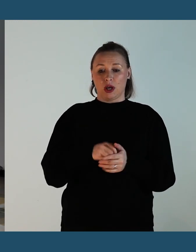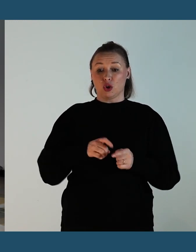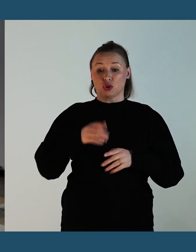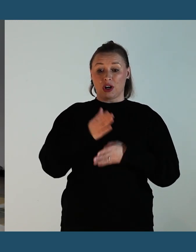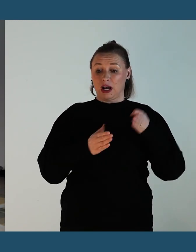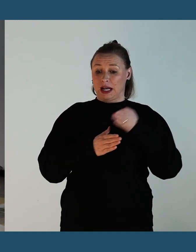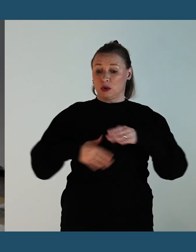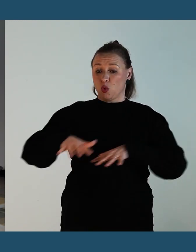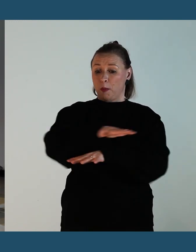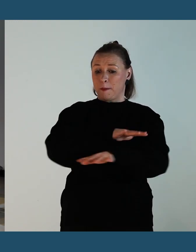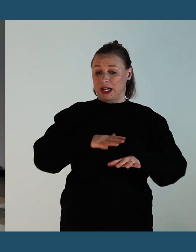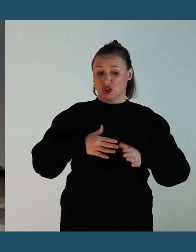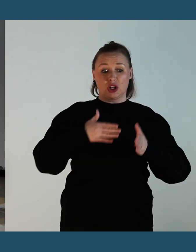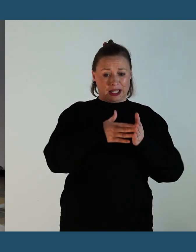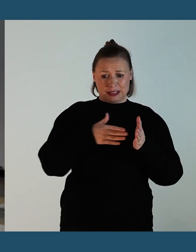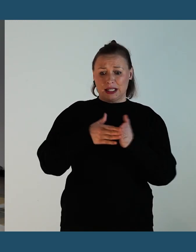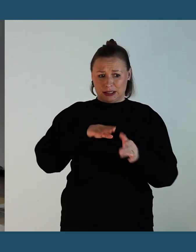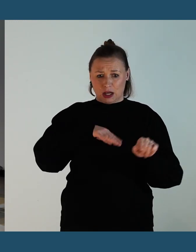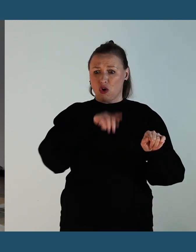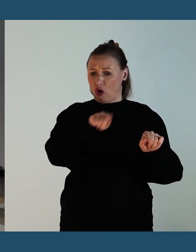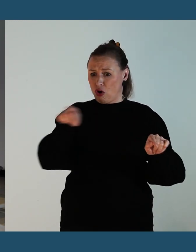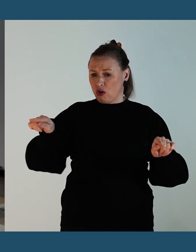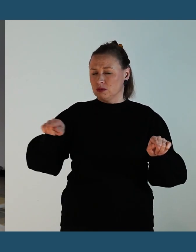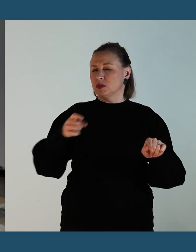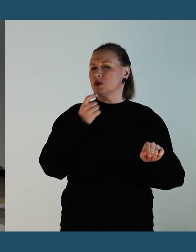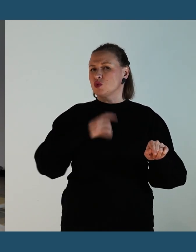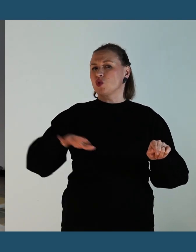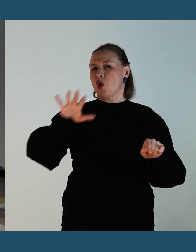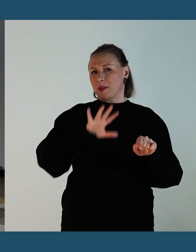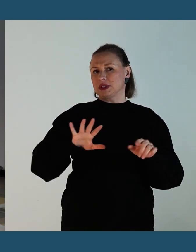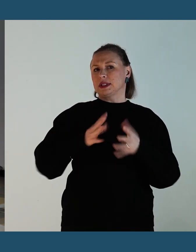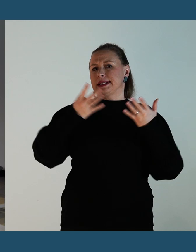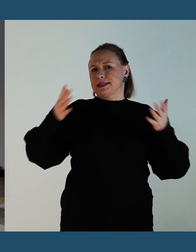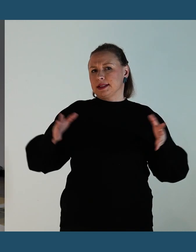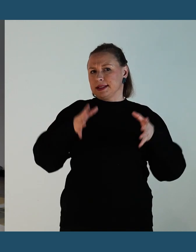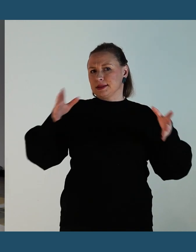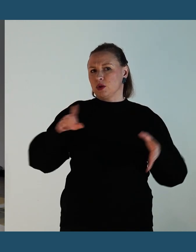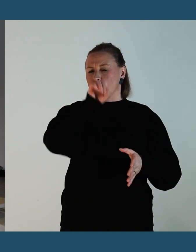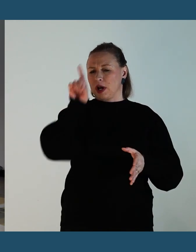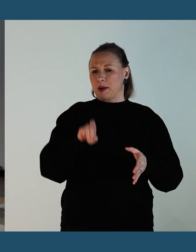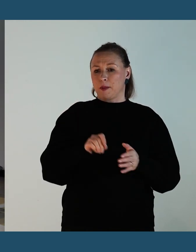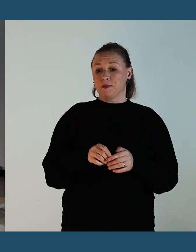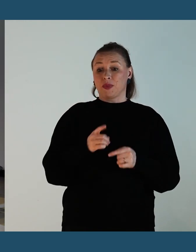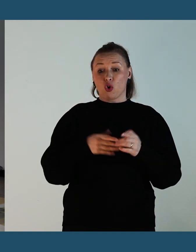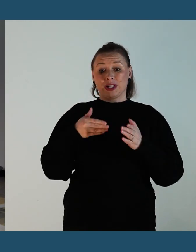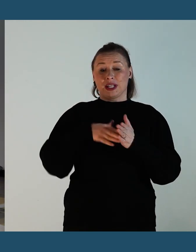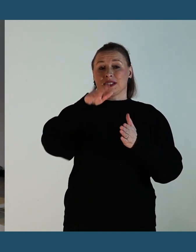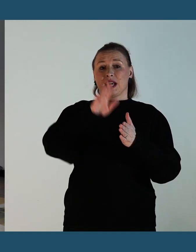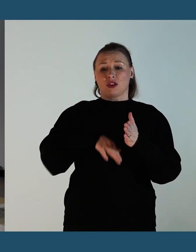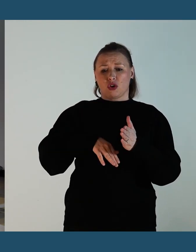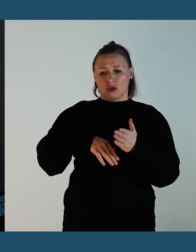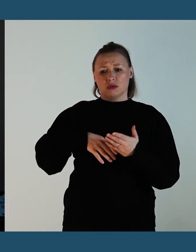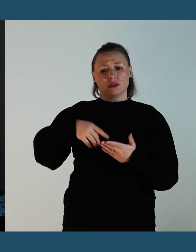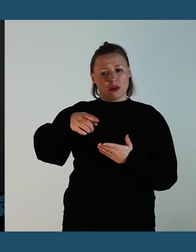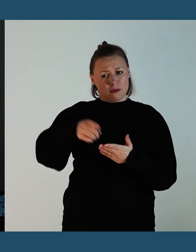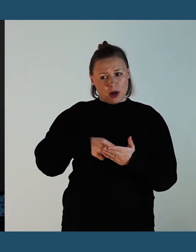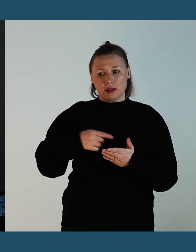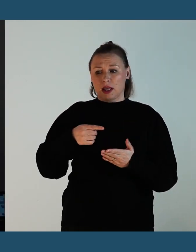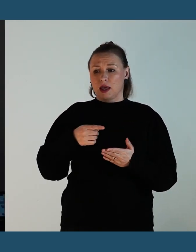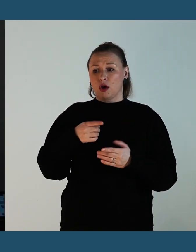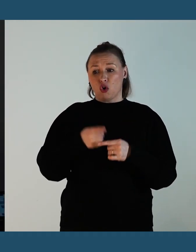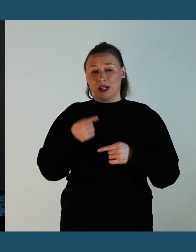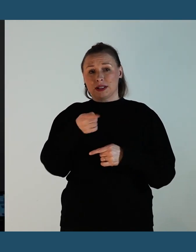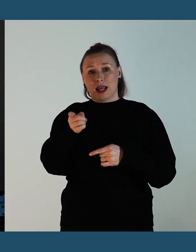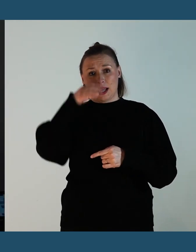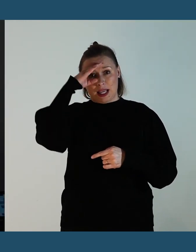on kuitenkin merkittävä ongelma Suomessa. Esteettömyys on keskeinen edellytys sille, että ihmiset, jotka käyttävät